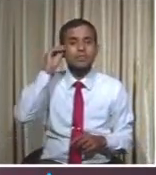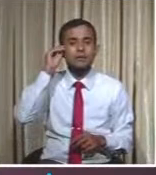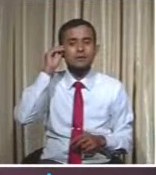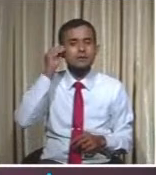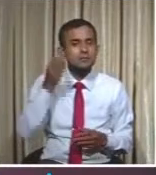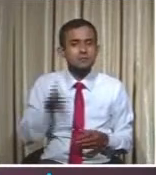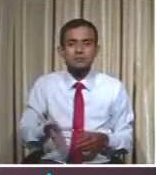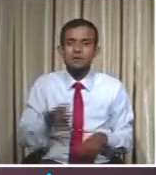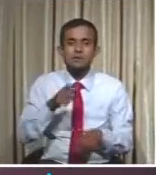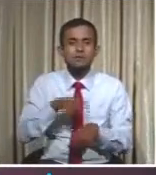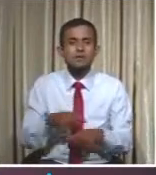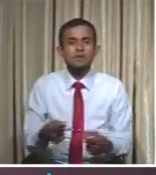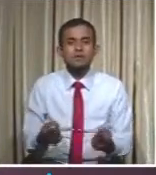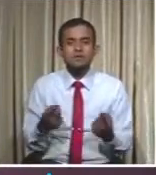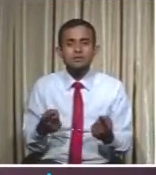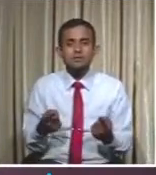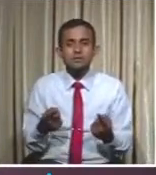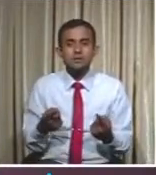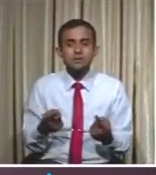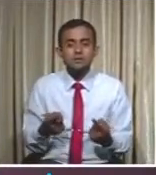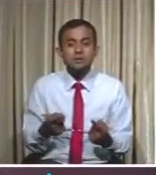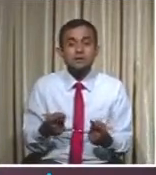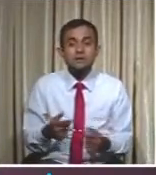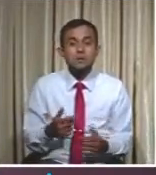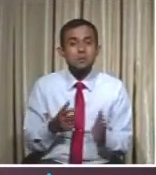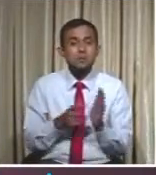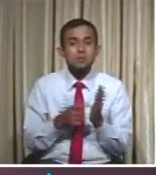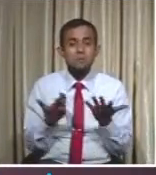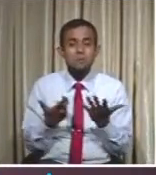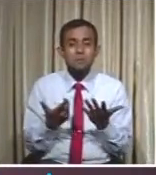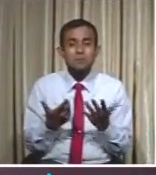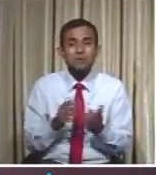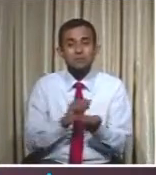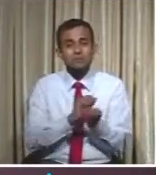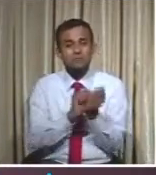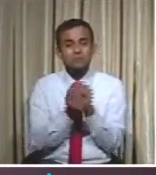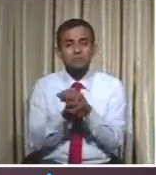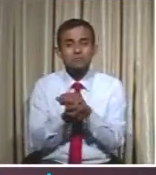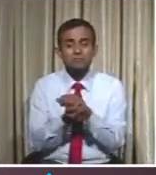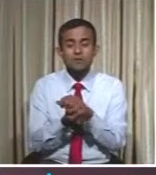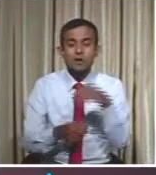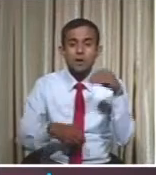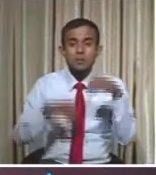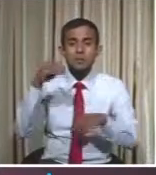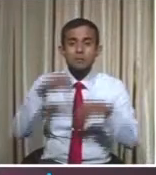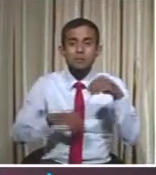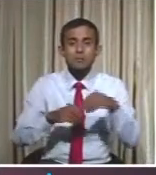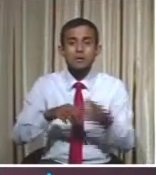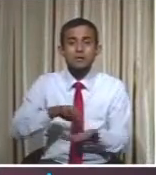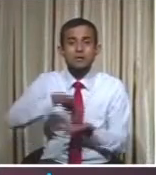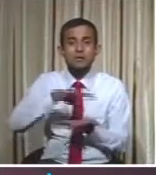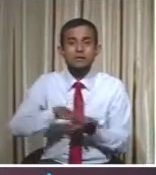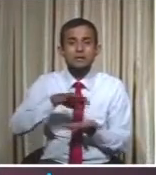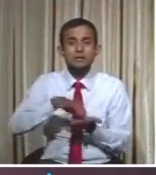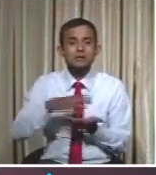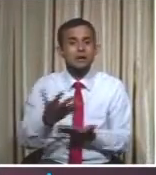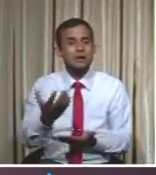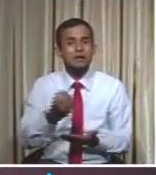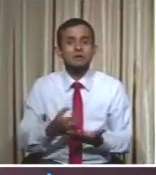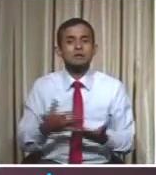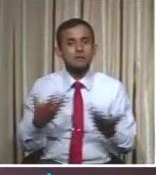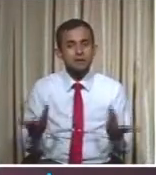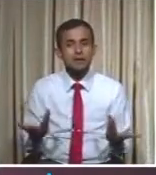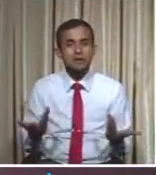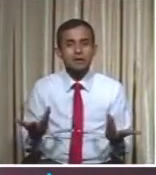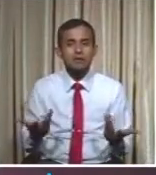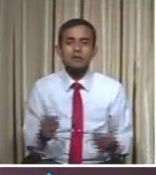මේ මොහොතට අවශ්‍ය වෙලා තිබ්බ ඒ නිර්භීත පරිවර්තනීය දේශපාලනික තීරණ අරගෙන නැහැ.